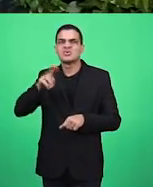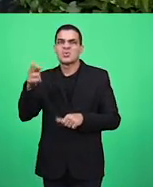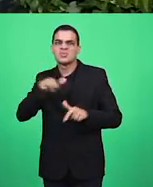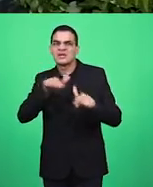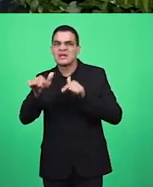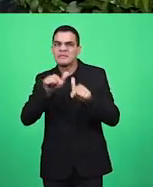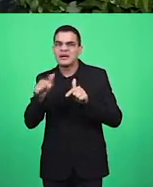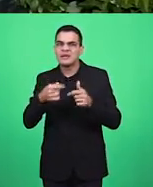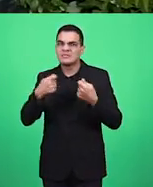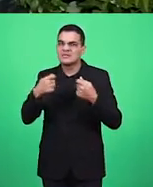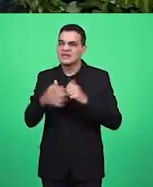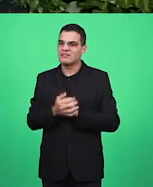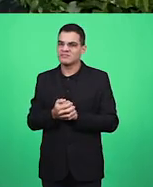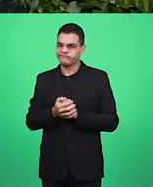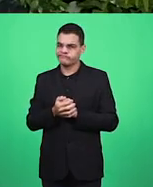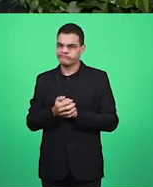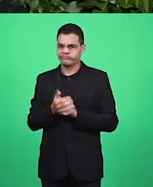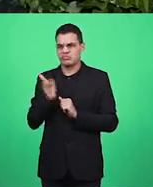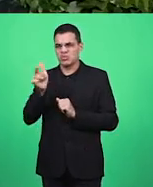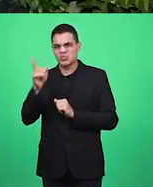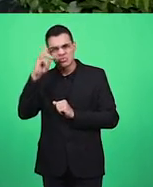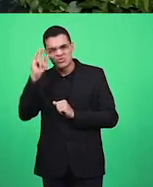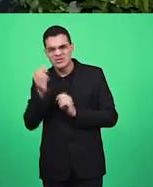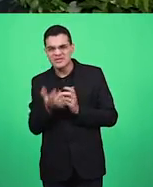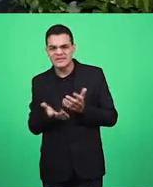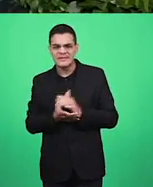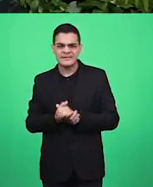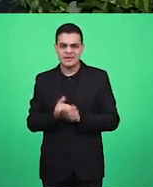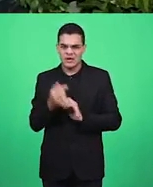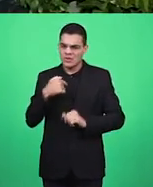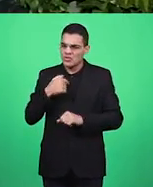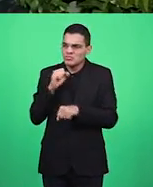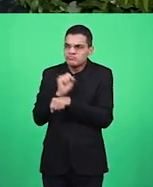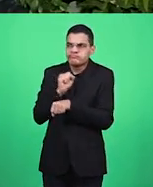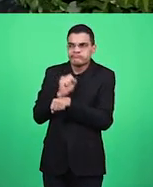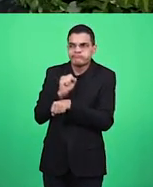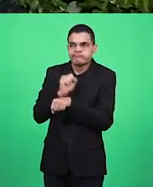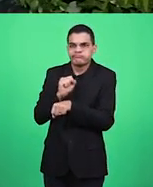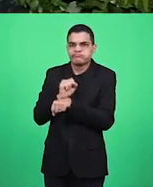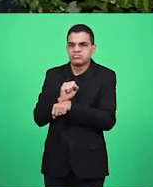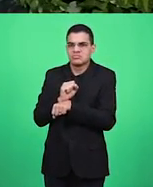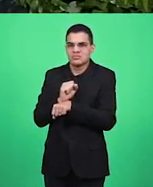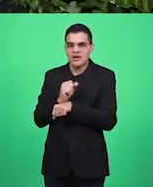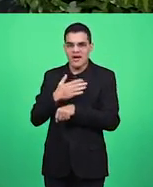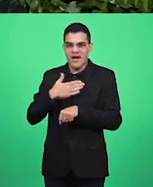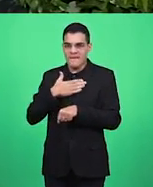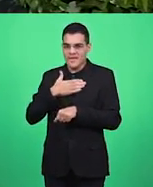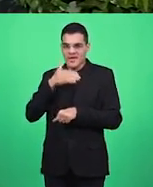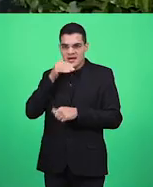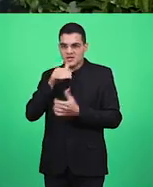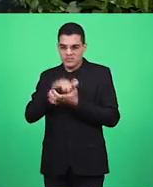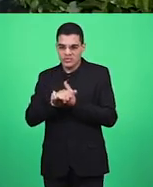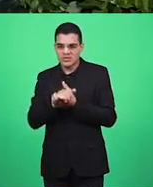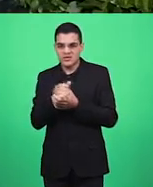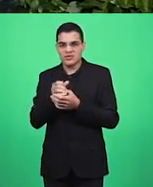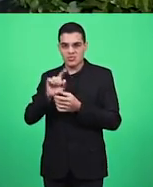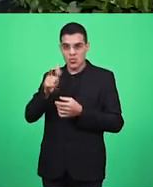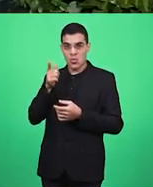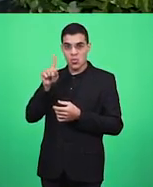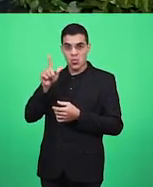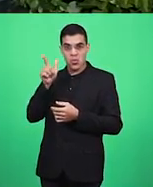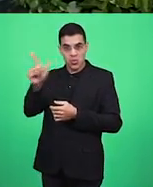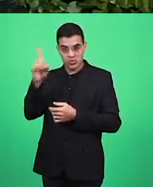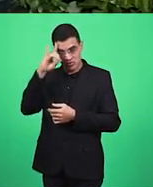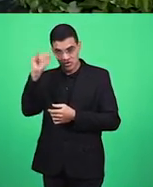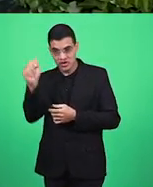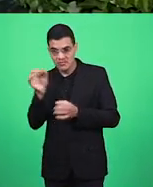дать. Или по-другому, на другую работу. Ну, куда-то мне надо было бежать. Но я остался. Жена